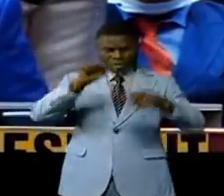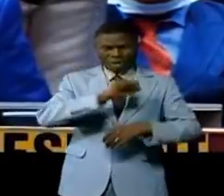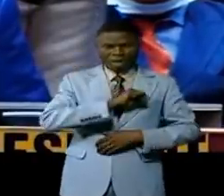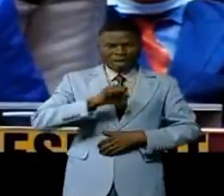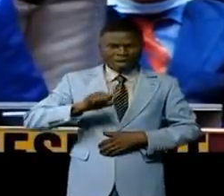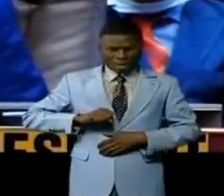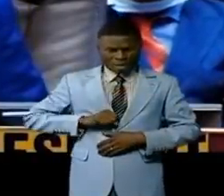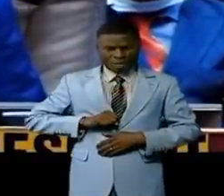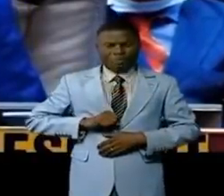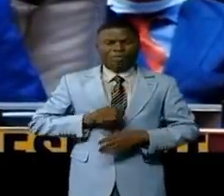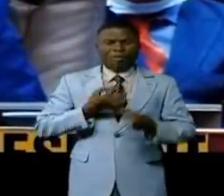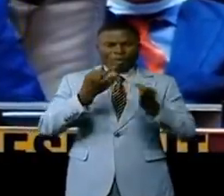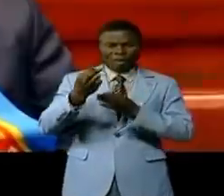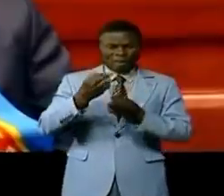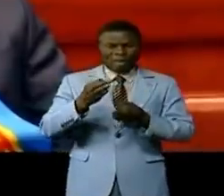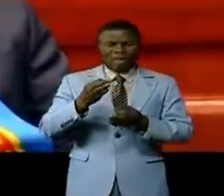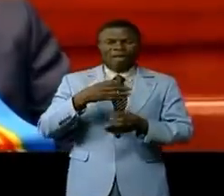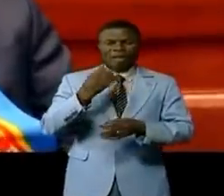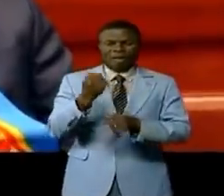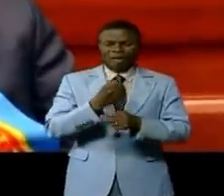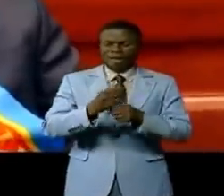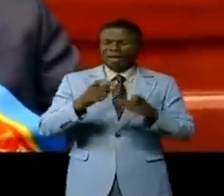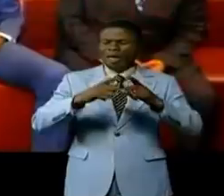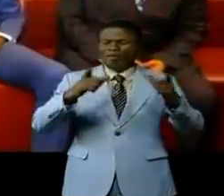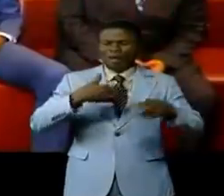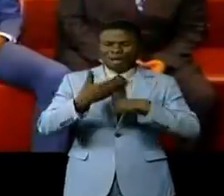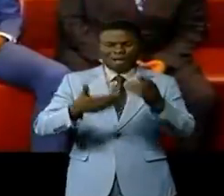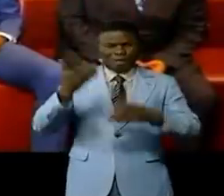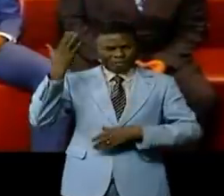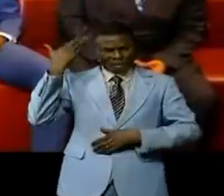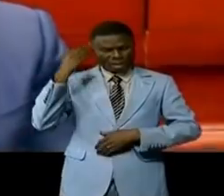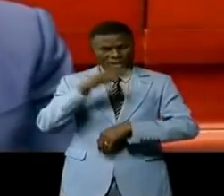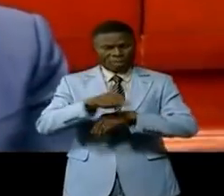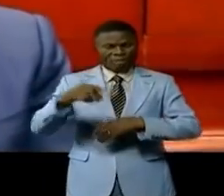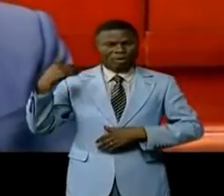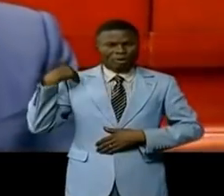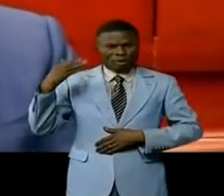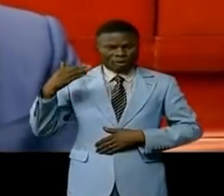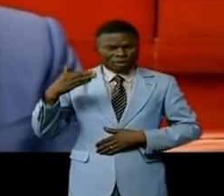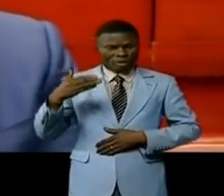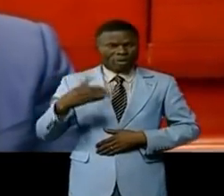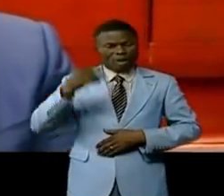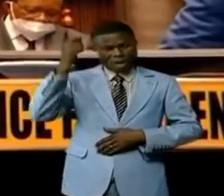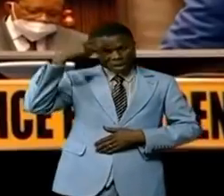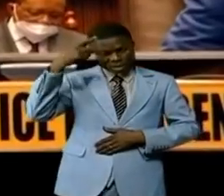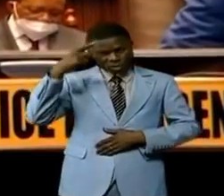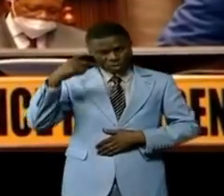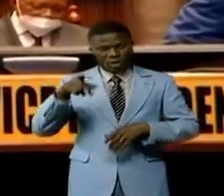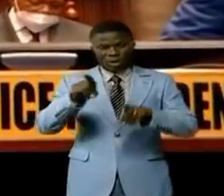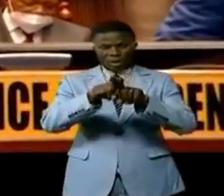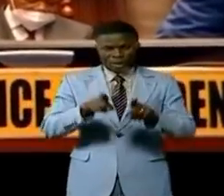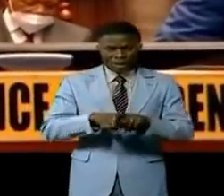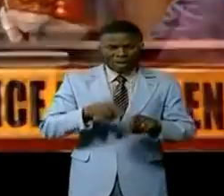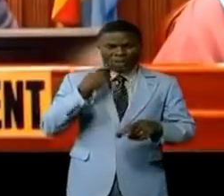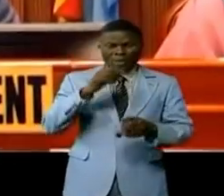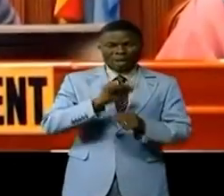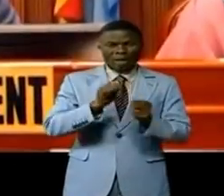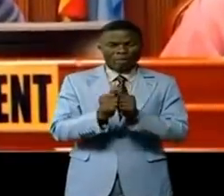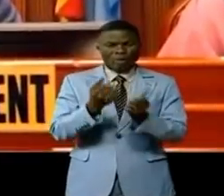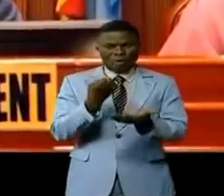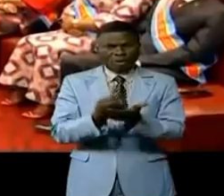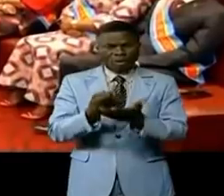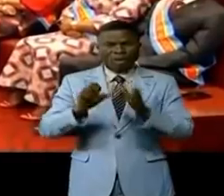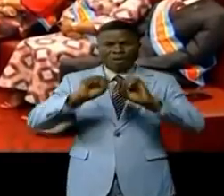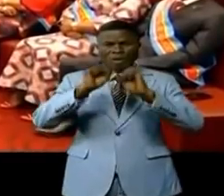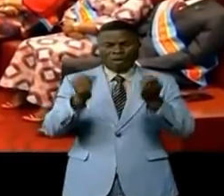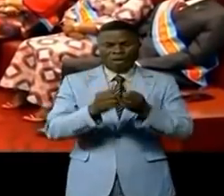a passé en revue les grandes réalisations des différentes institutions du pays. De la politique, en passant par l'économie, le